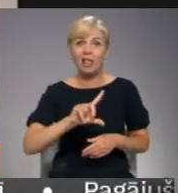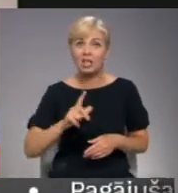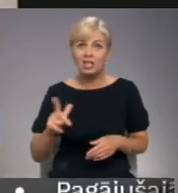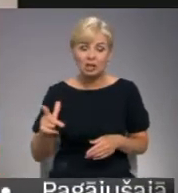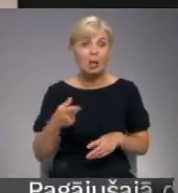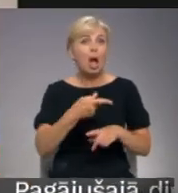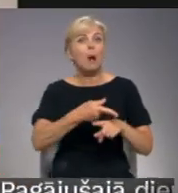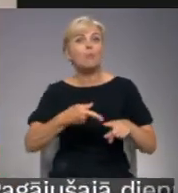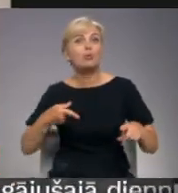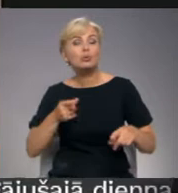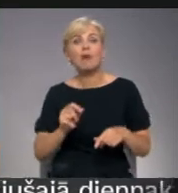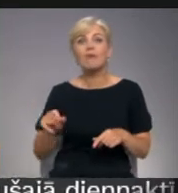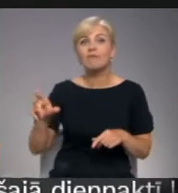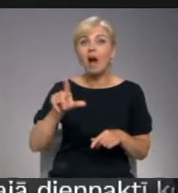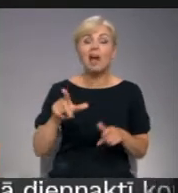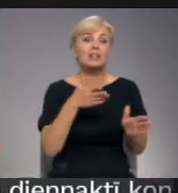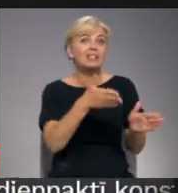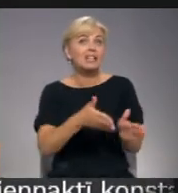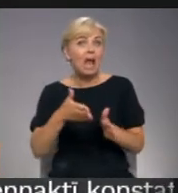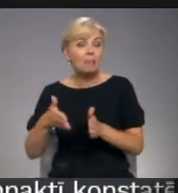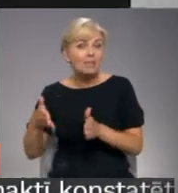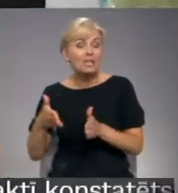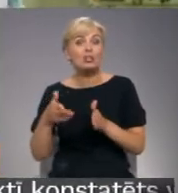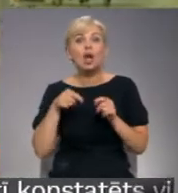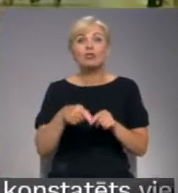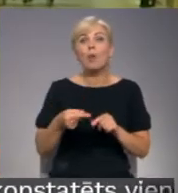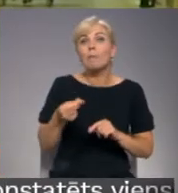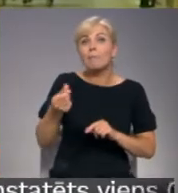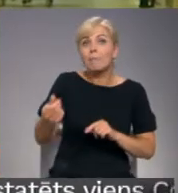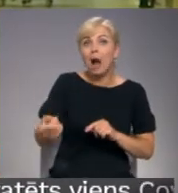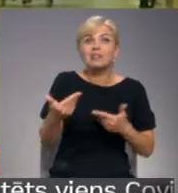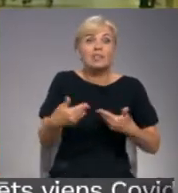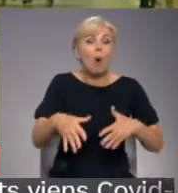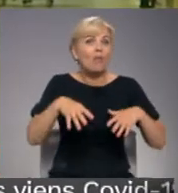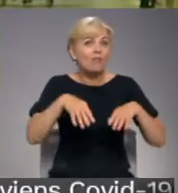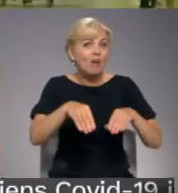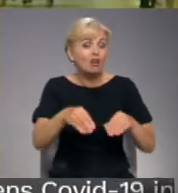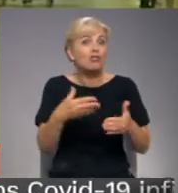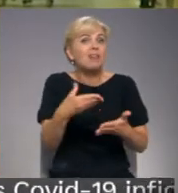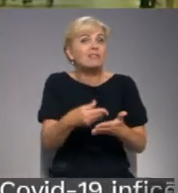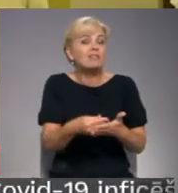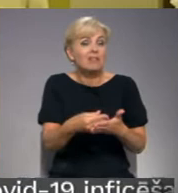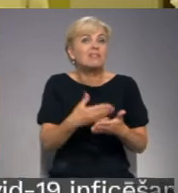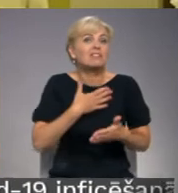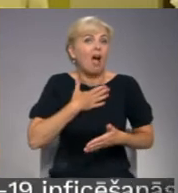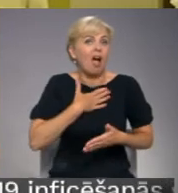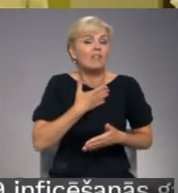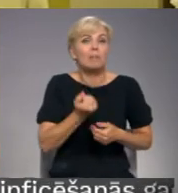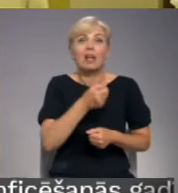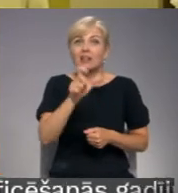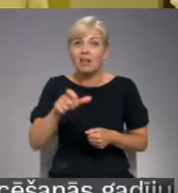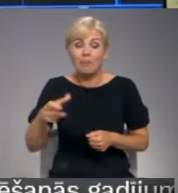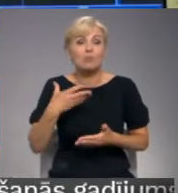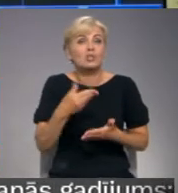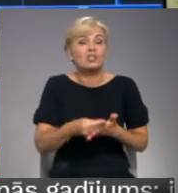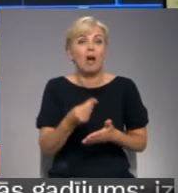Aptuveni puse, mazliet vairāk kā puse slimnīcu šo maksājumu ir veikuši saviem darbiniekiem no saviem līdzekļiem, kas,